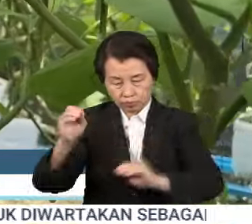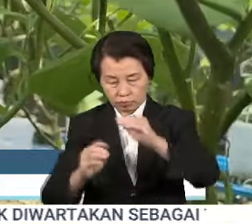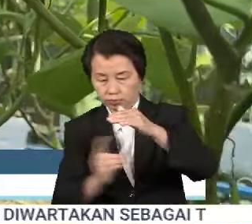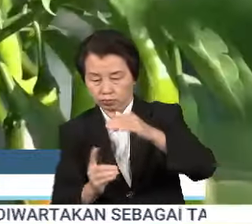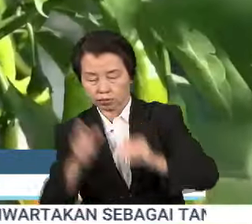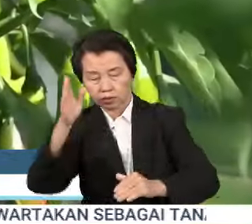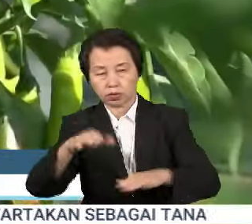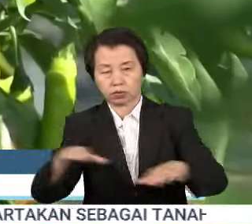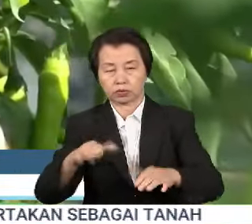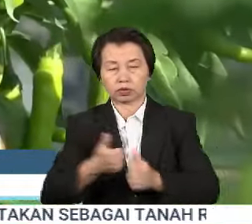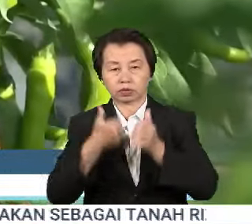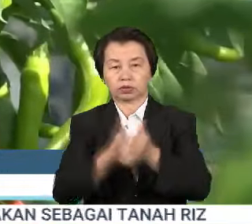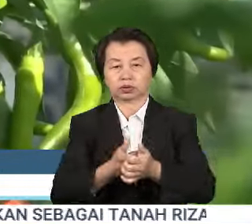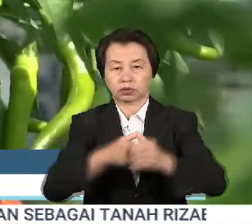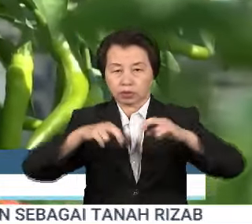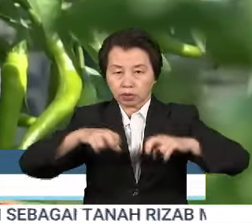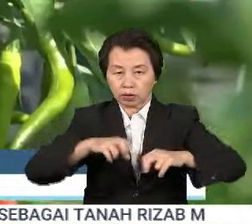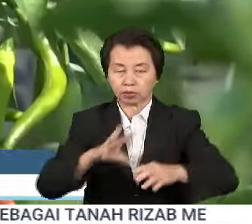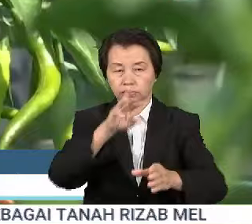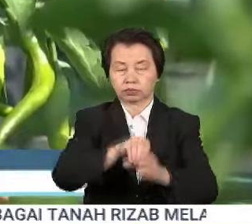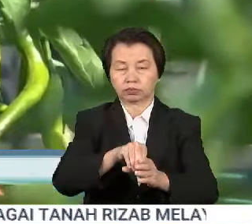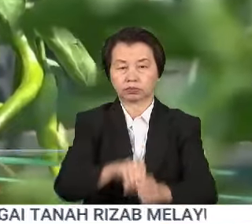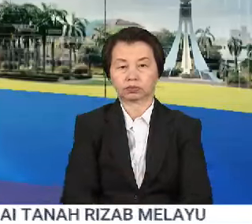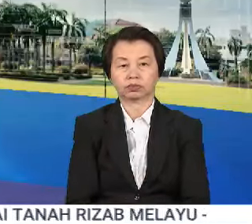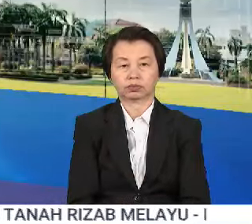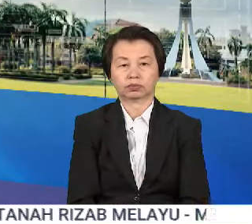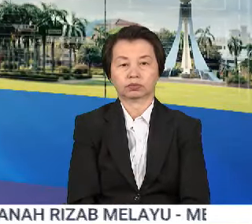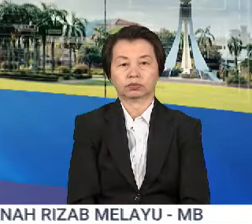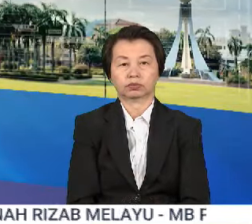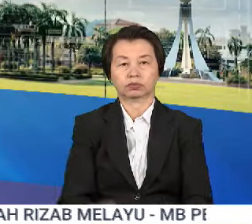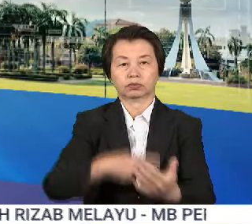dilaksana berdasarkan kajian terbabit. Program Dodol Jiwa